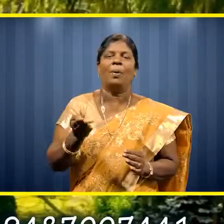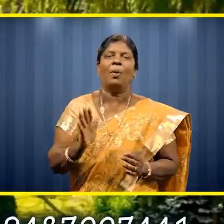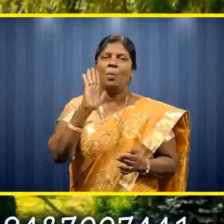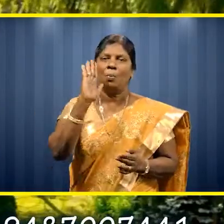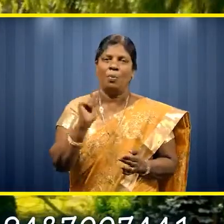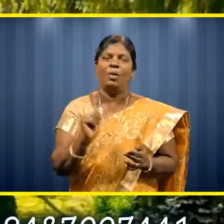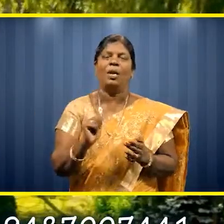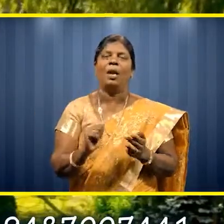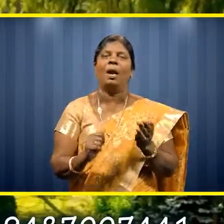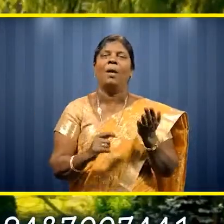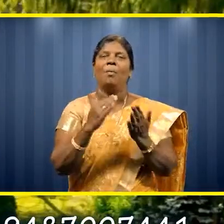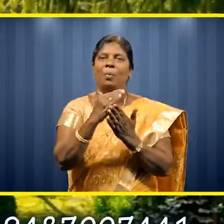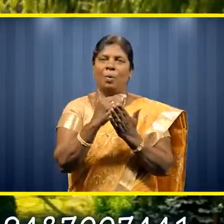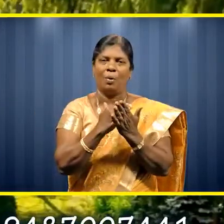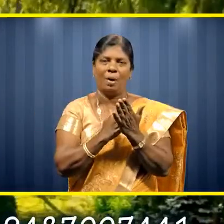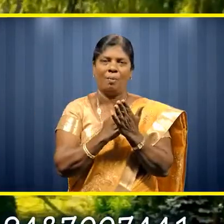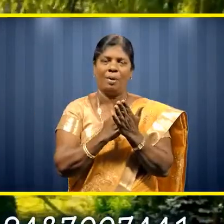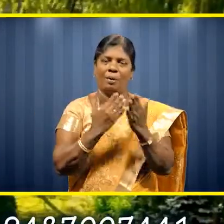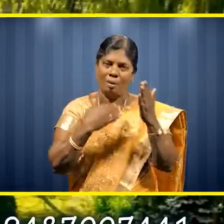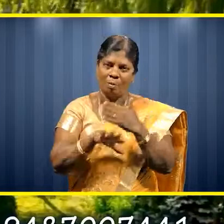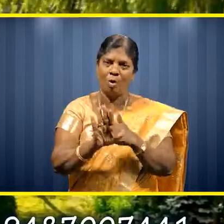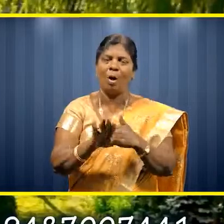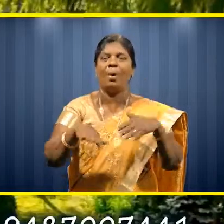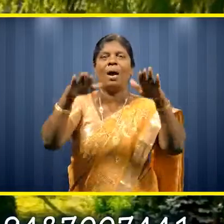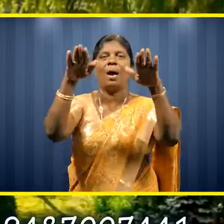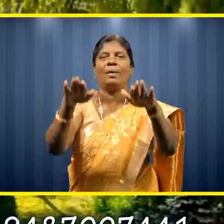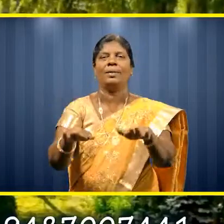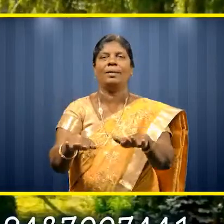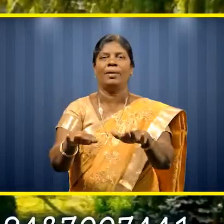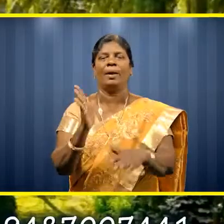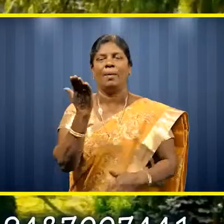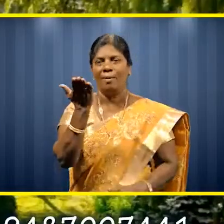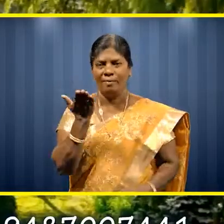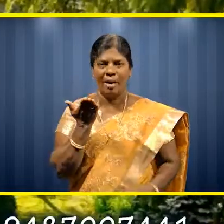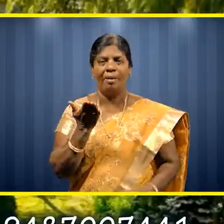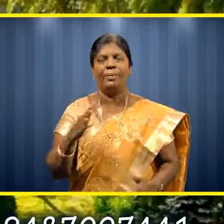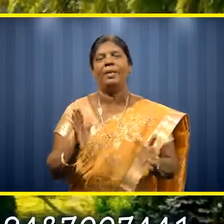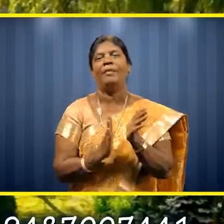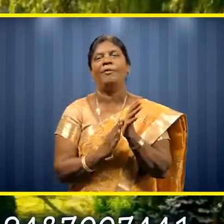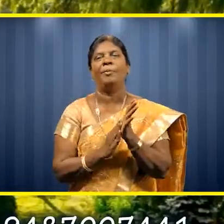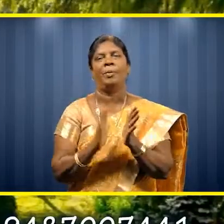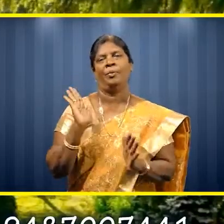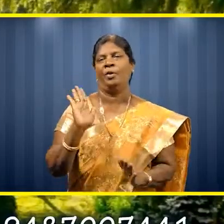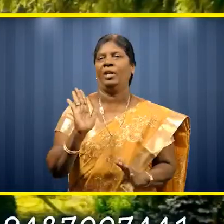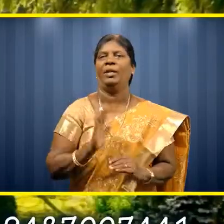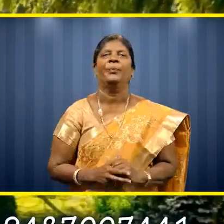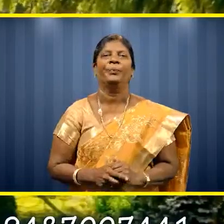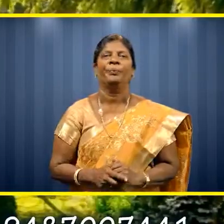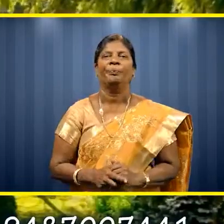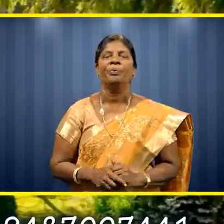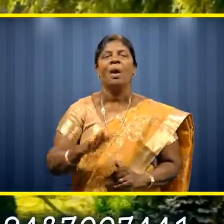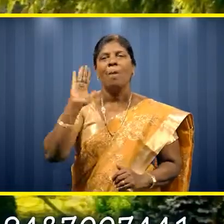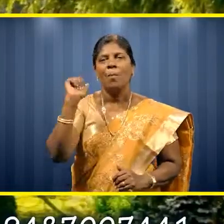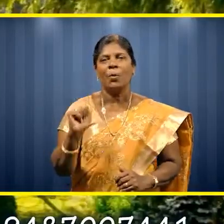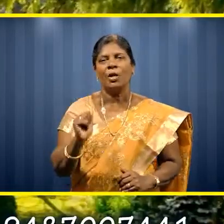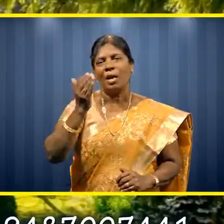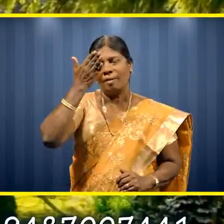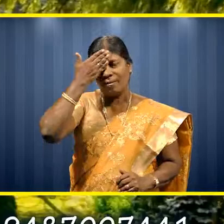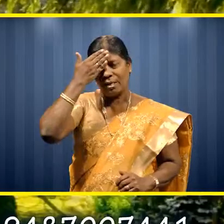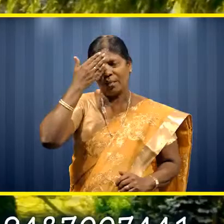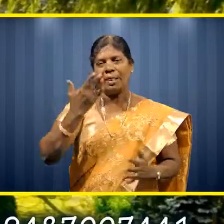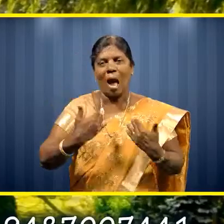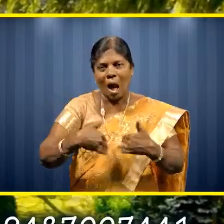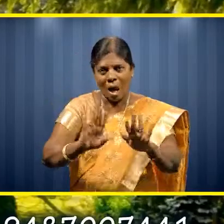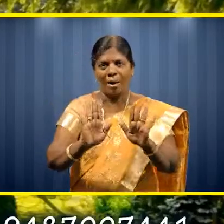இந்த நிகழ்ச்சிகள் மூலமாக நீங்கள் ஆசீர்வதிக்கப்பட வேண்டும் என்று நாங்கள் விரும்புகிறோம். புதிய